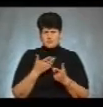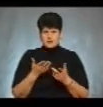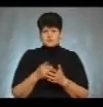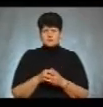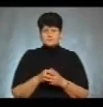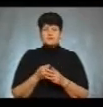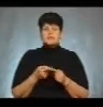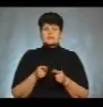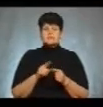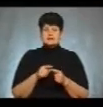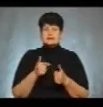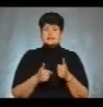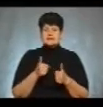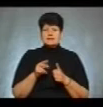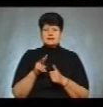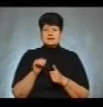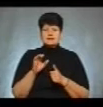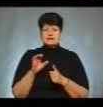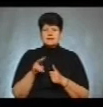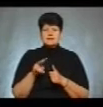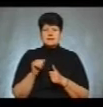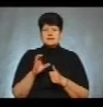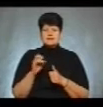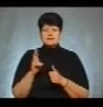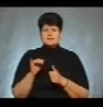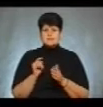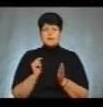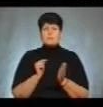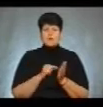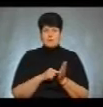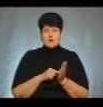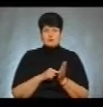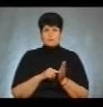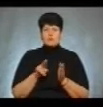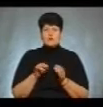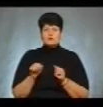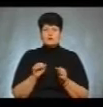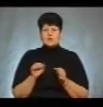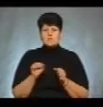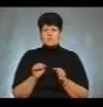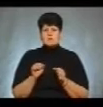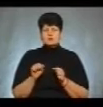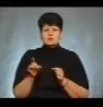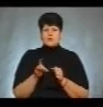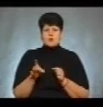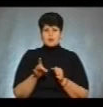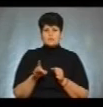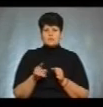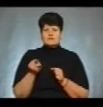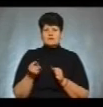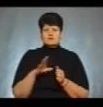що цей тендер на Ласківці, це якраз попав по Теребовлю, по Теребулянському районі, і він